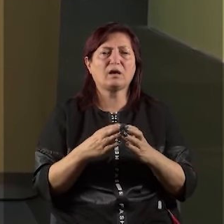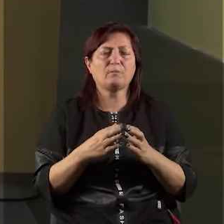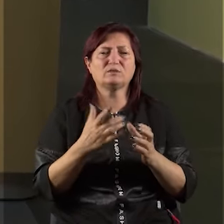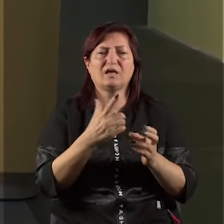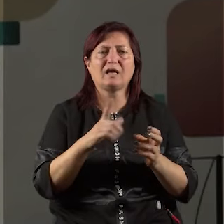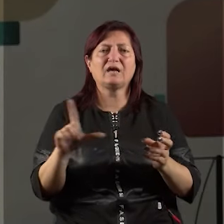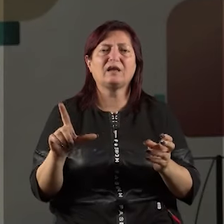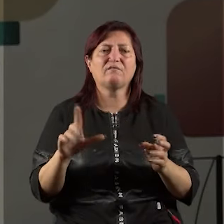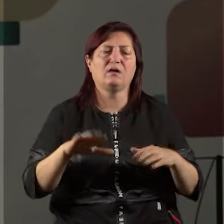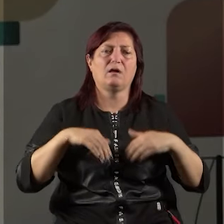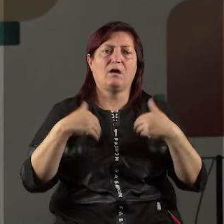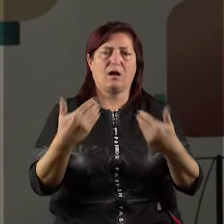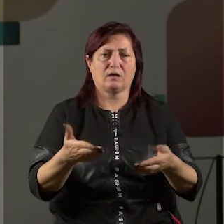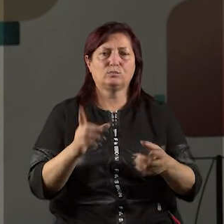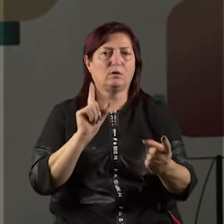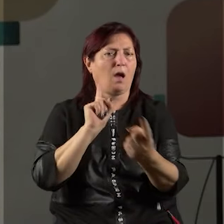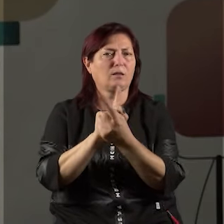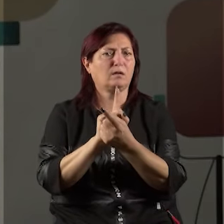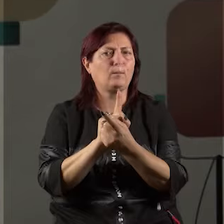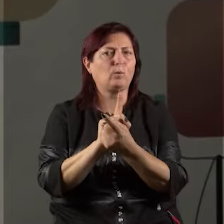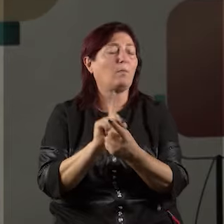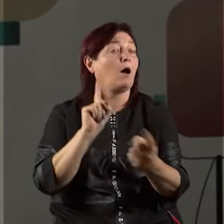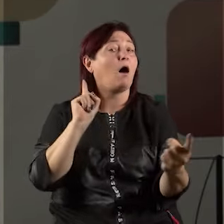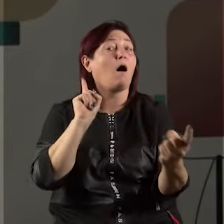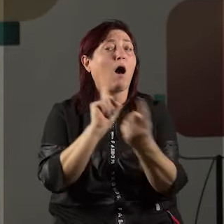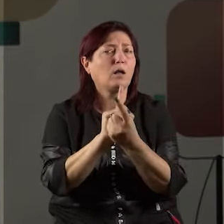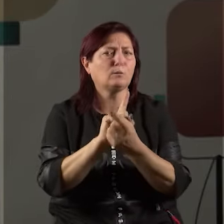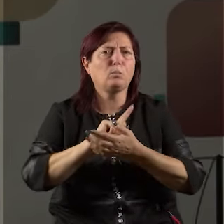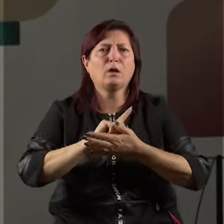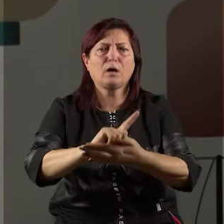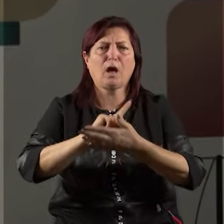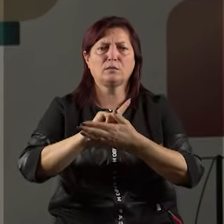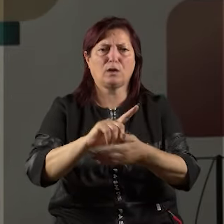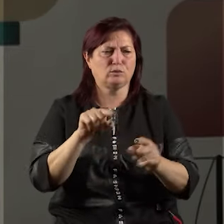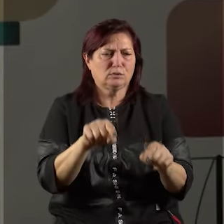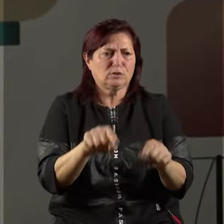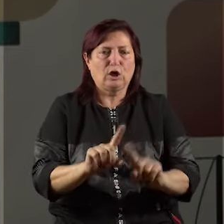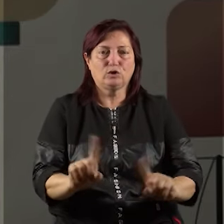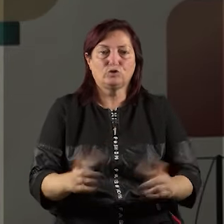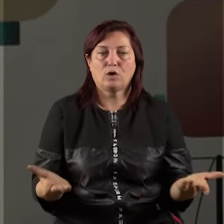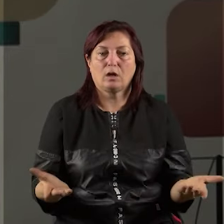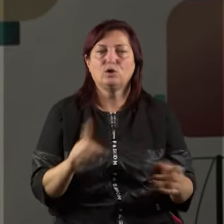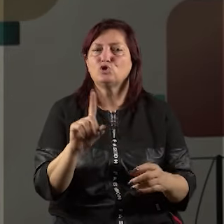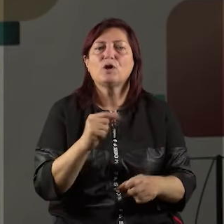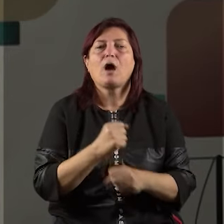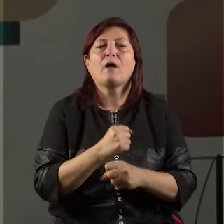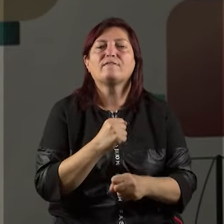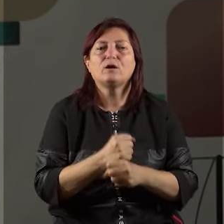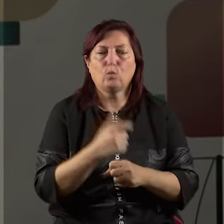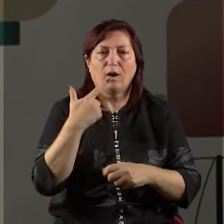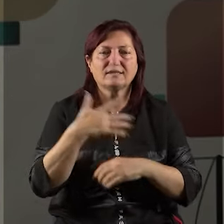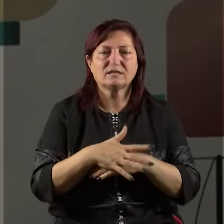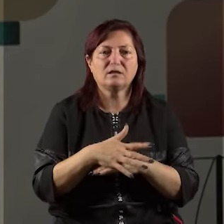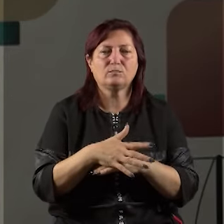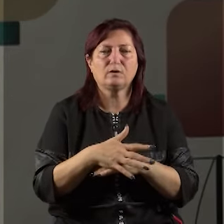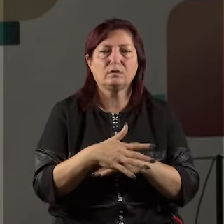եւ առաջարկում ենք հանդիպում մի հատ քննարկեք, տեսնենք ինչ է սա, ինչ է արվելու, հասկանում եք,